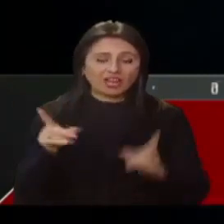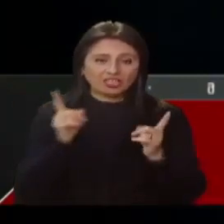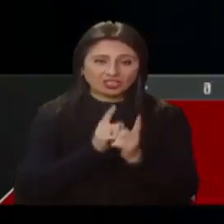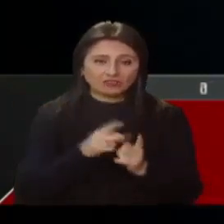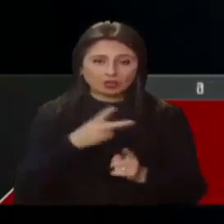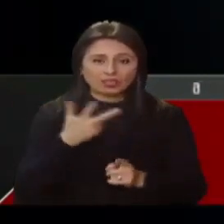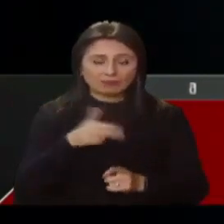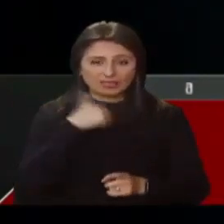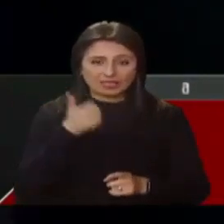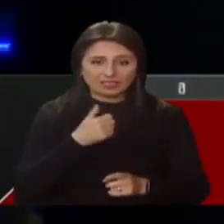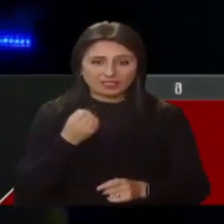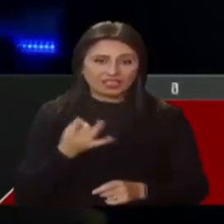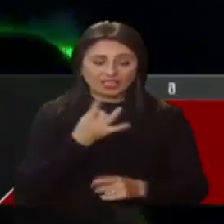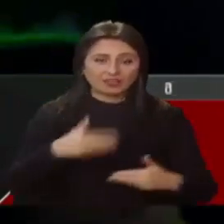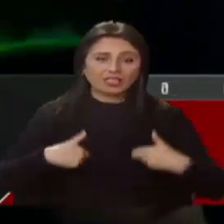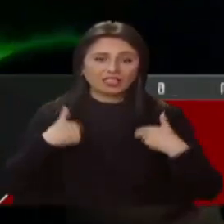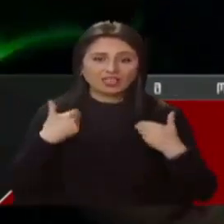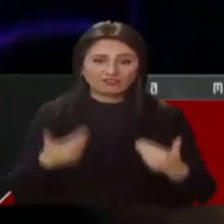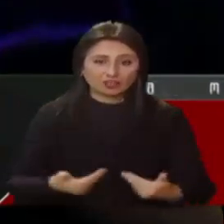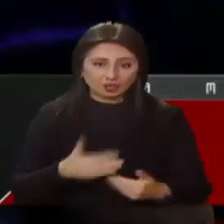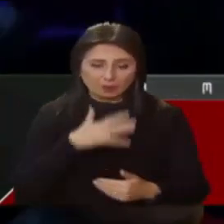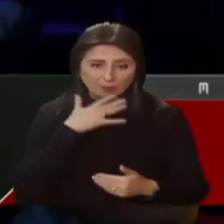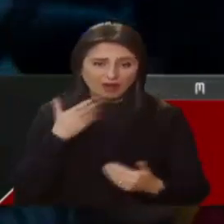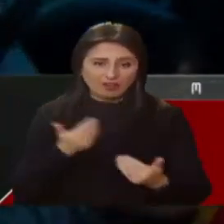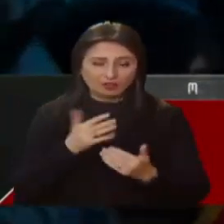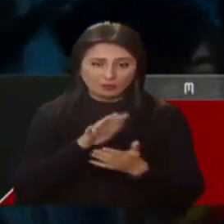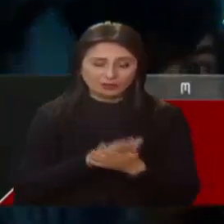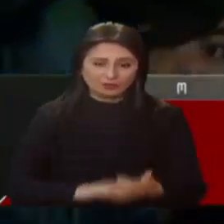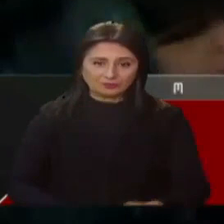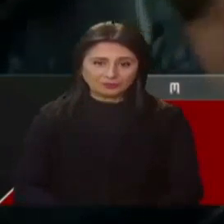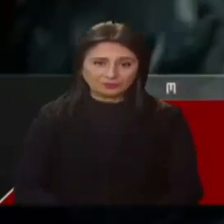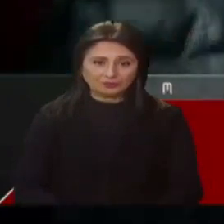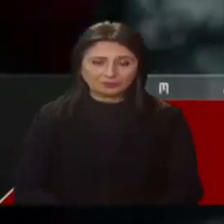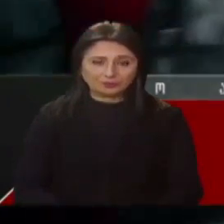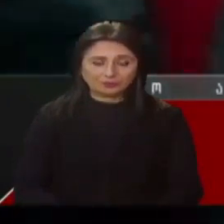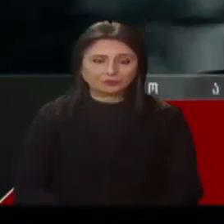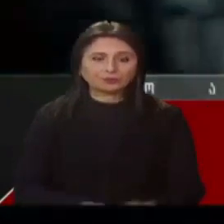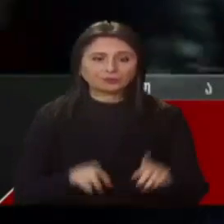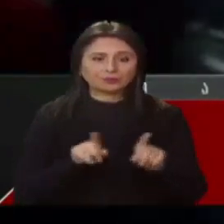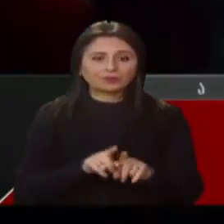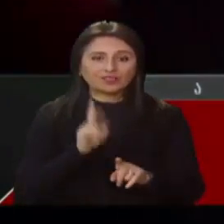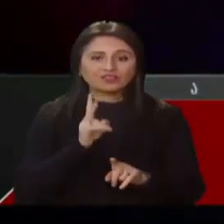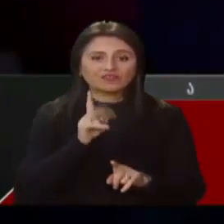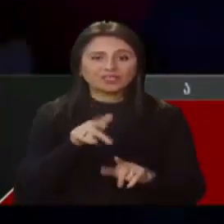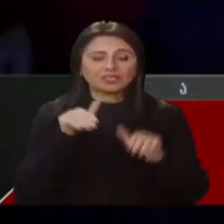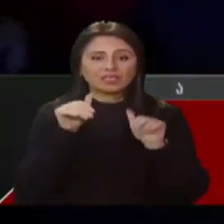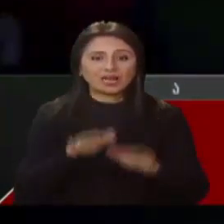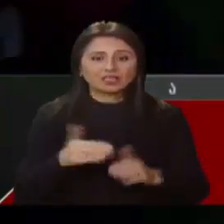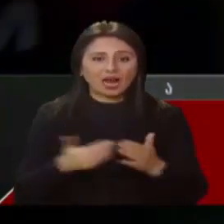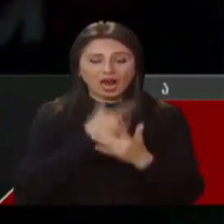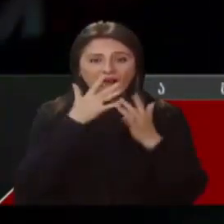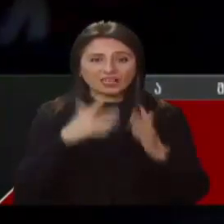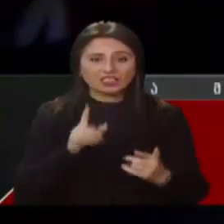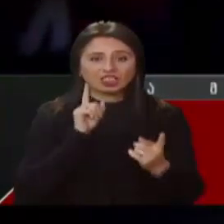შეხვდეთ 2023 წელს. კიდევ ერთხელ გილოცავ, დავესწროთ ბრავას ყველა. გამტელოთ. მადლობა დიდი. ასე რომ მათ ვინც გადაწყვეტა ახალ